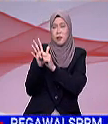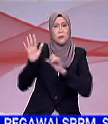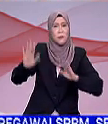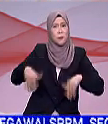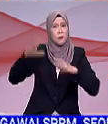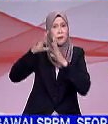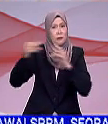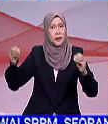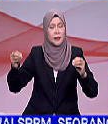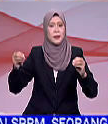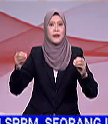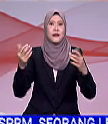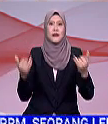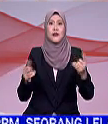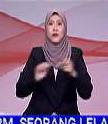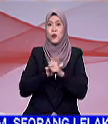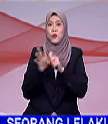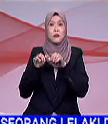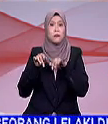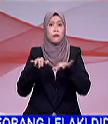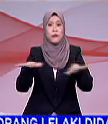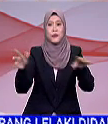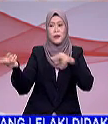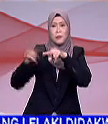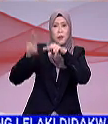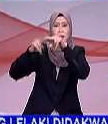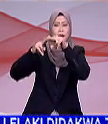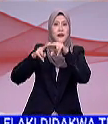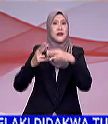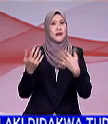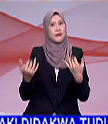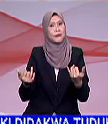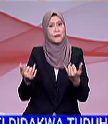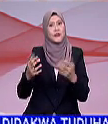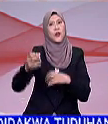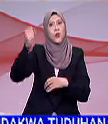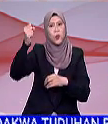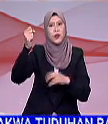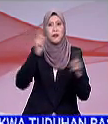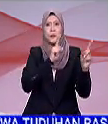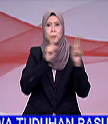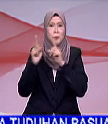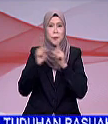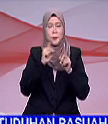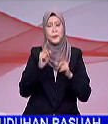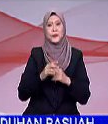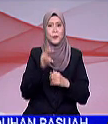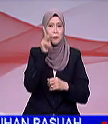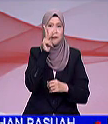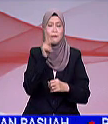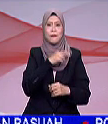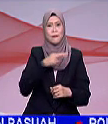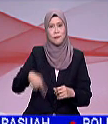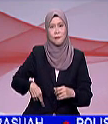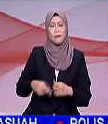berikutan peningkatan drastik wabak covid-19 sekaligus membendung wabak covid-19 menurut kenyataan Datuk Paduka Amar